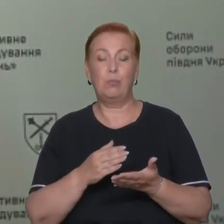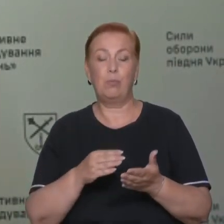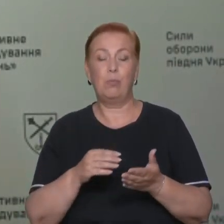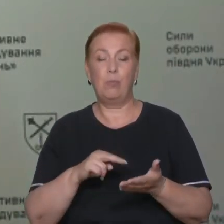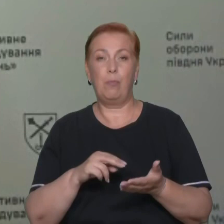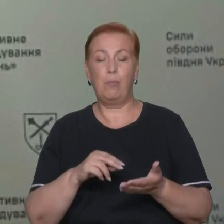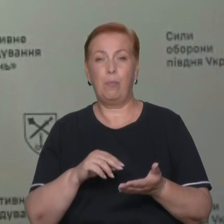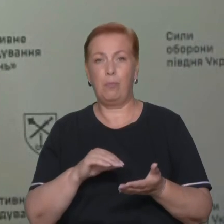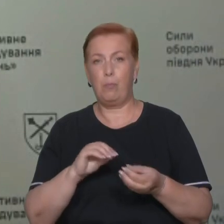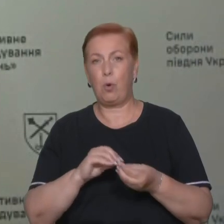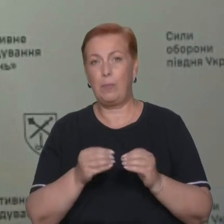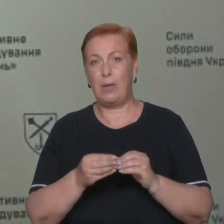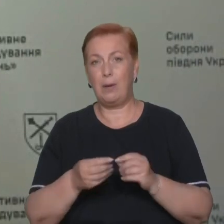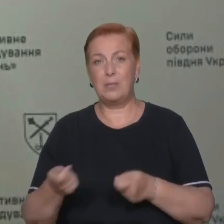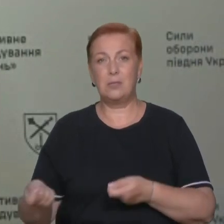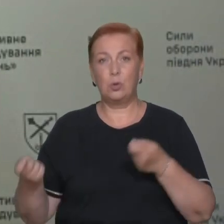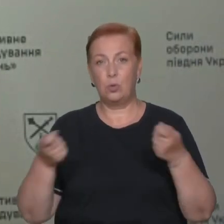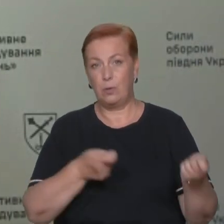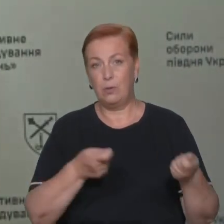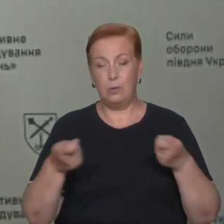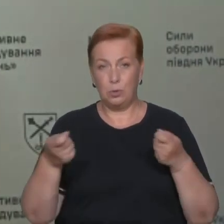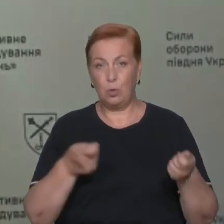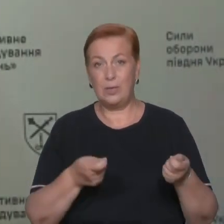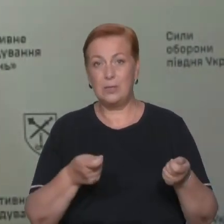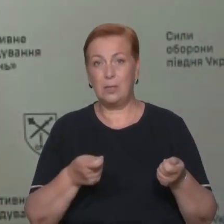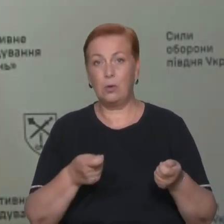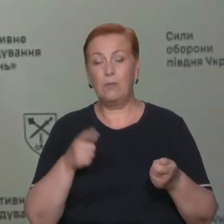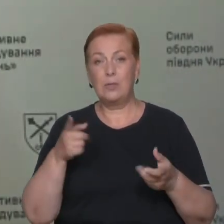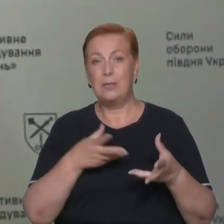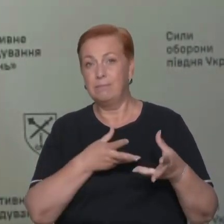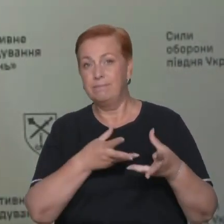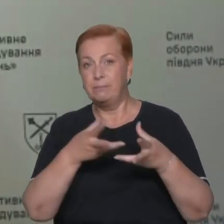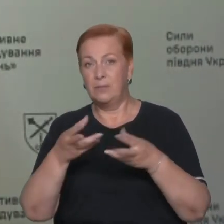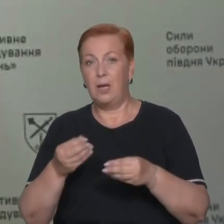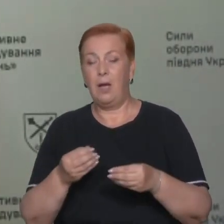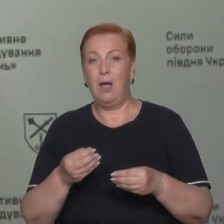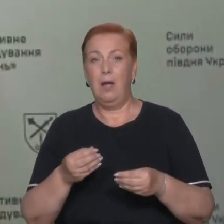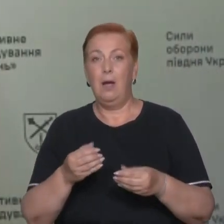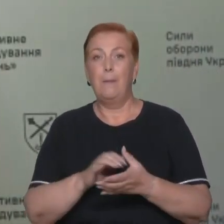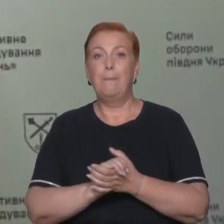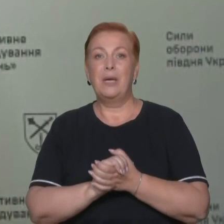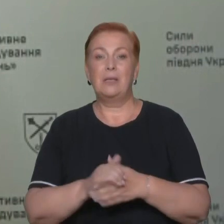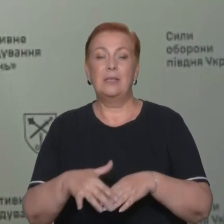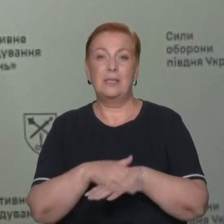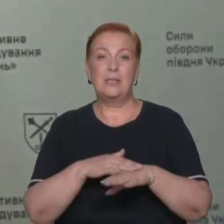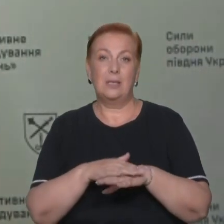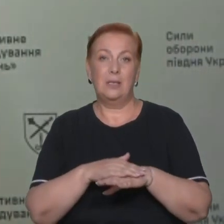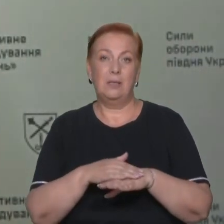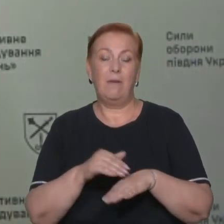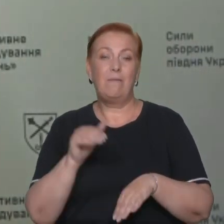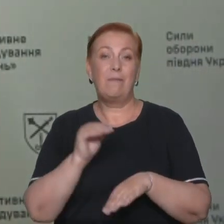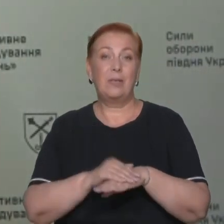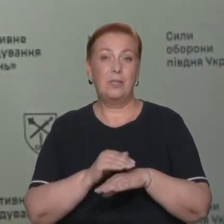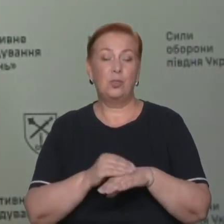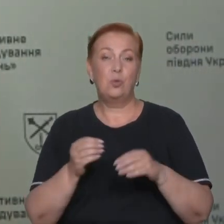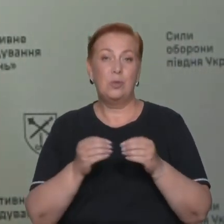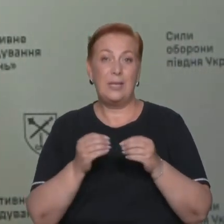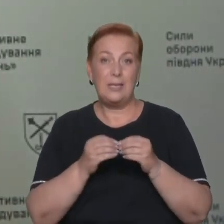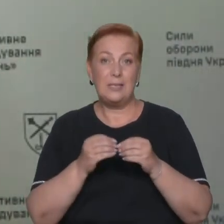вони намагаються тиснути на мирне населення. Так, за минулу бойову добу фактично 10 населених пунктів в нашій